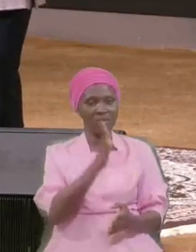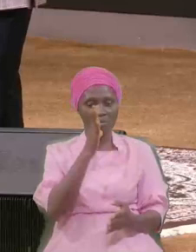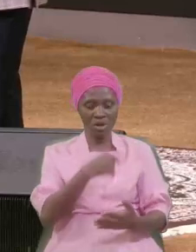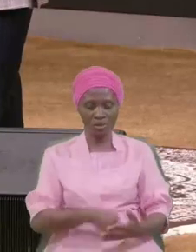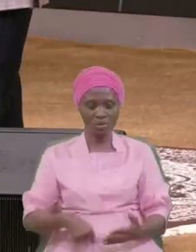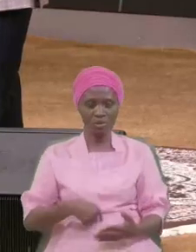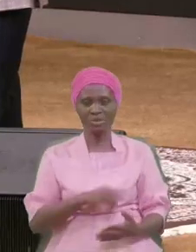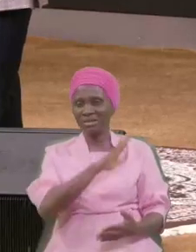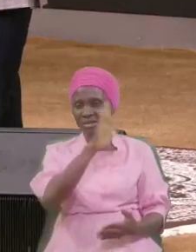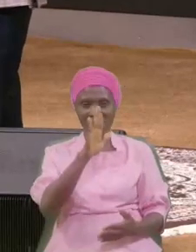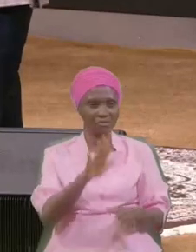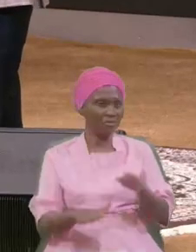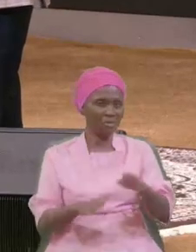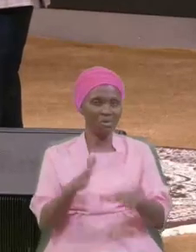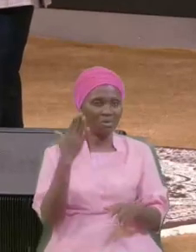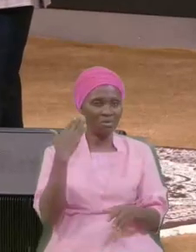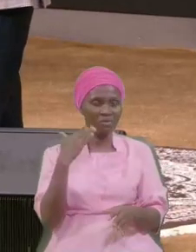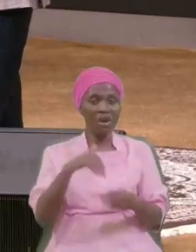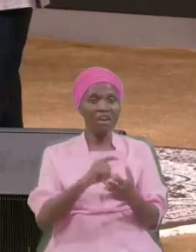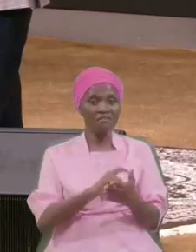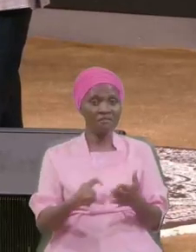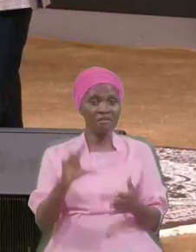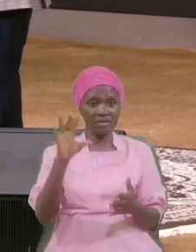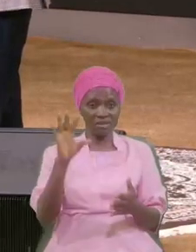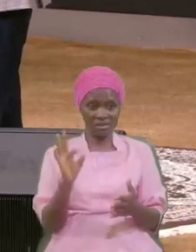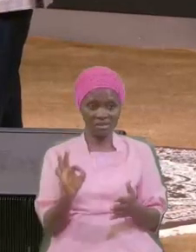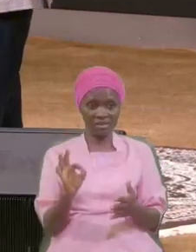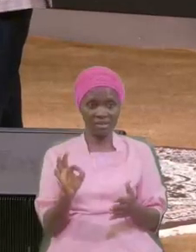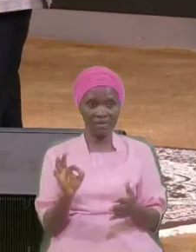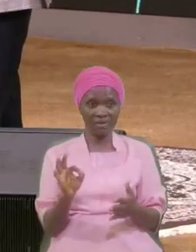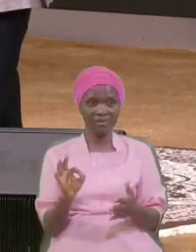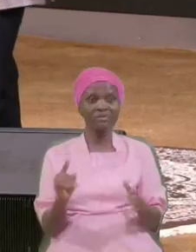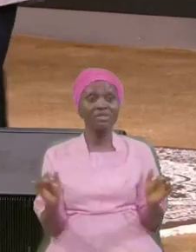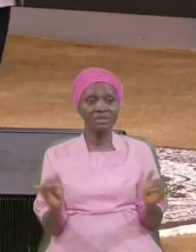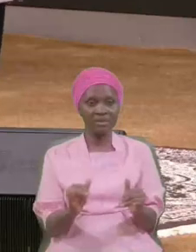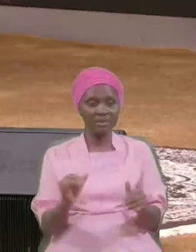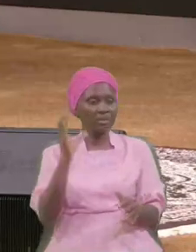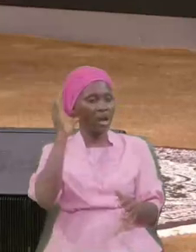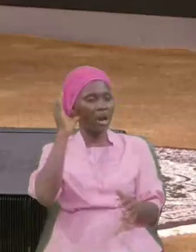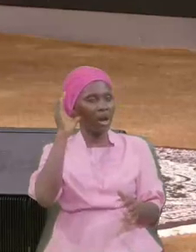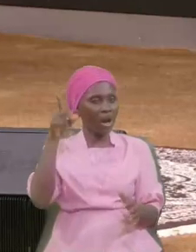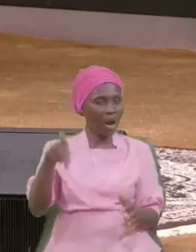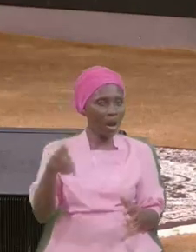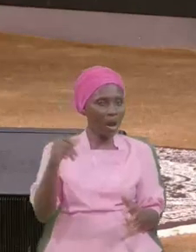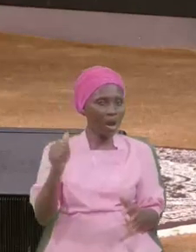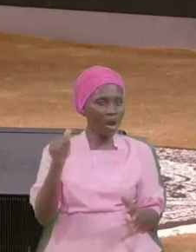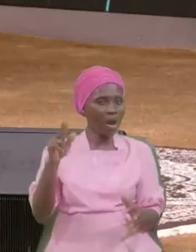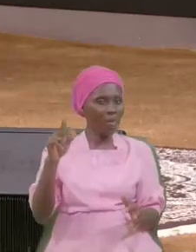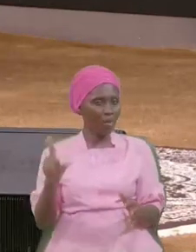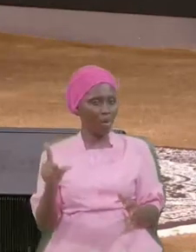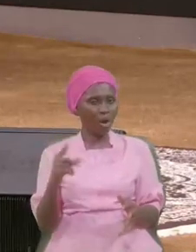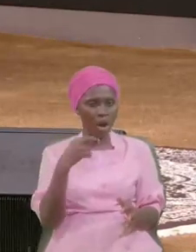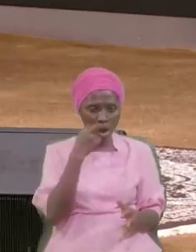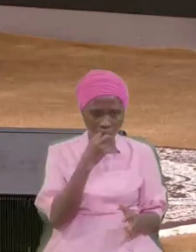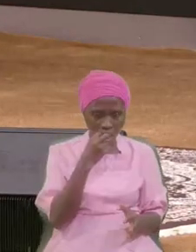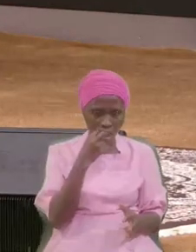Verset 9. Il écoutait parler Paul. Et Paul, fixant les